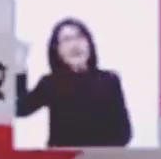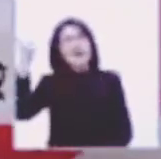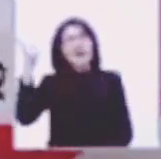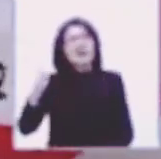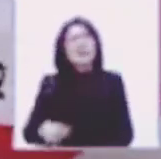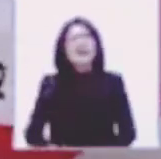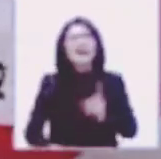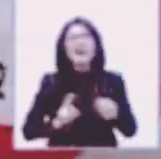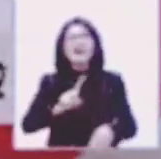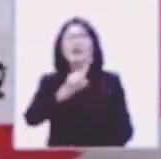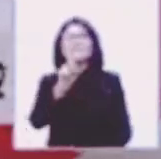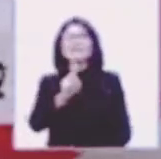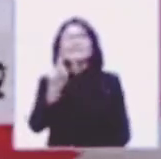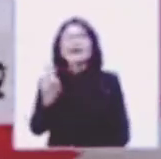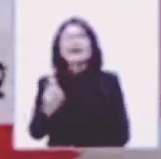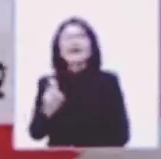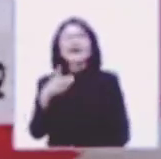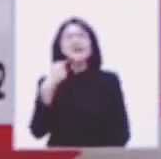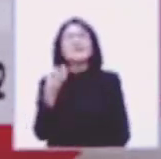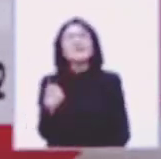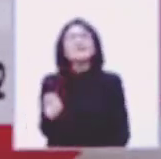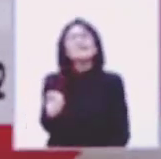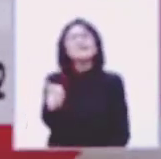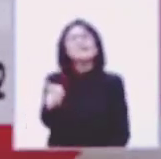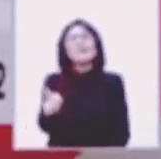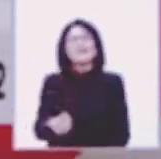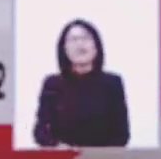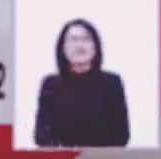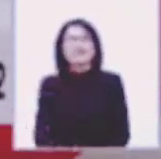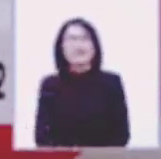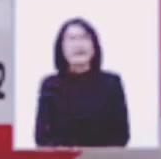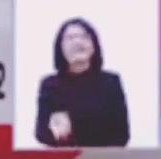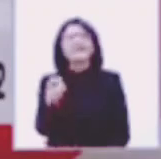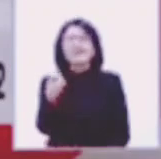gampangnya kalau bertanya yang kayak gitu-gitu tuh recehan gitu,